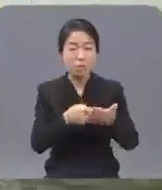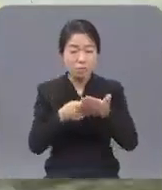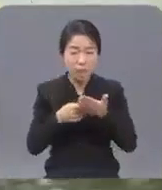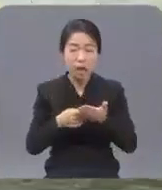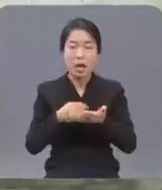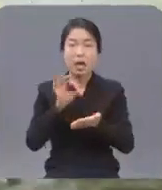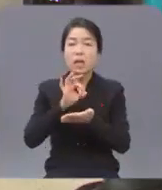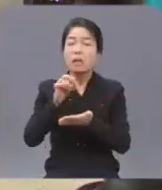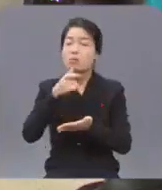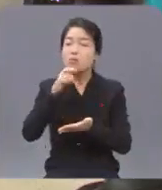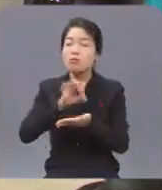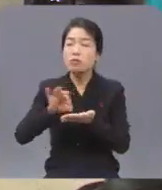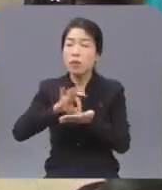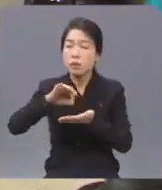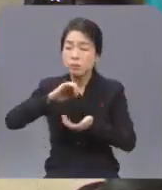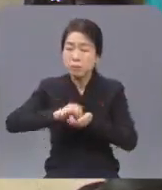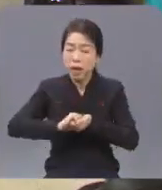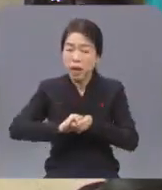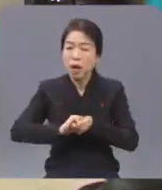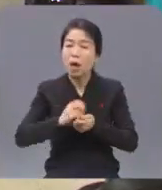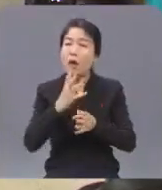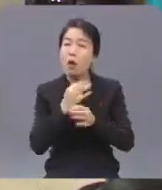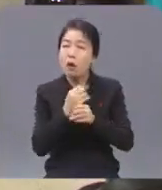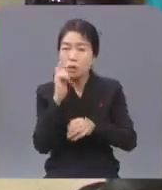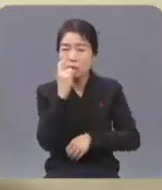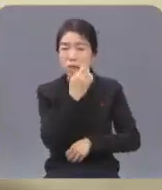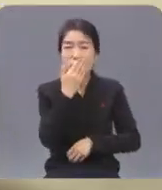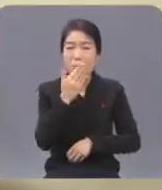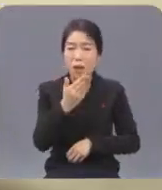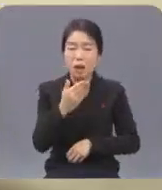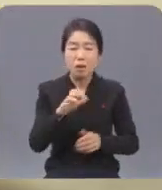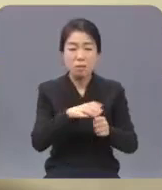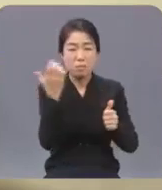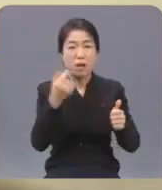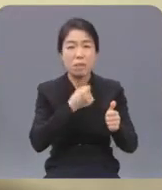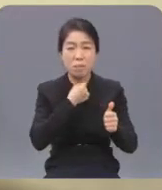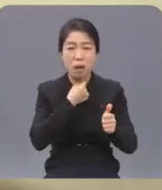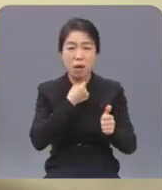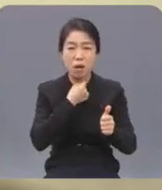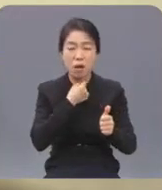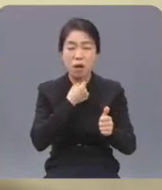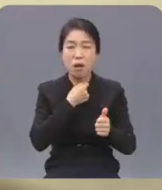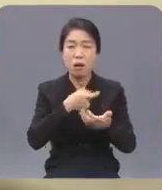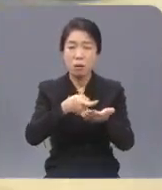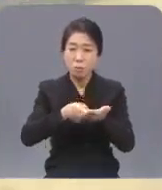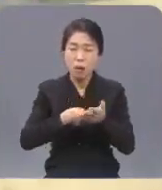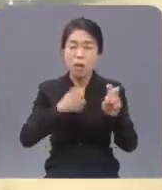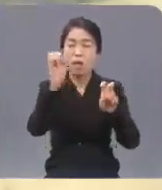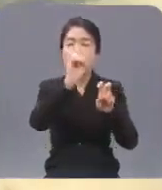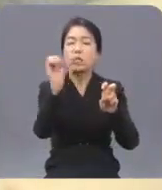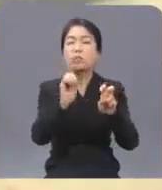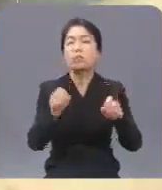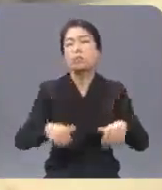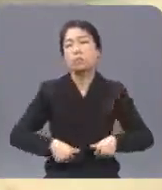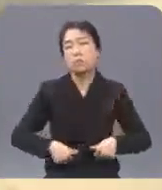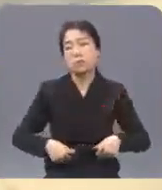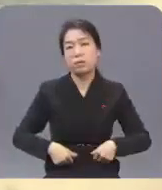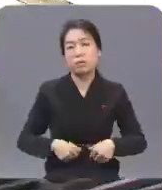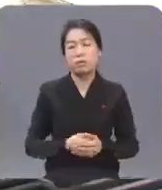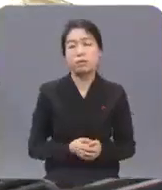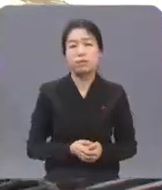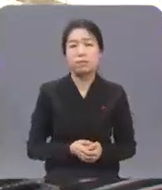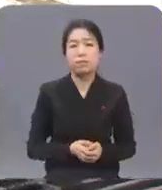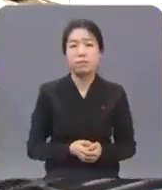걸로 판단이 되는데요. 완벽하게 저희들이 벗어나려면은 20% 정도 절감 효과가 발생을 하는 것이 가장